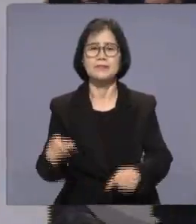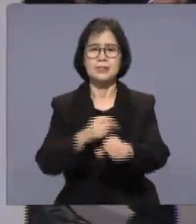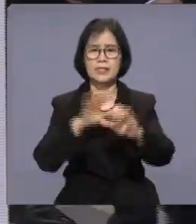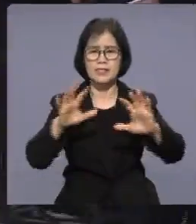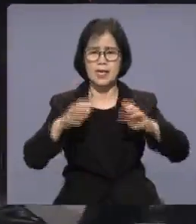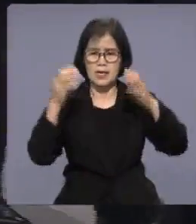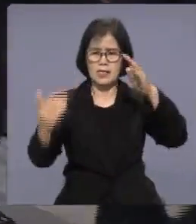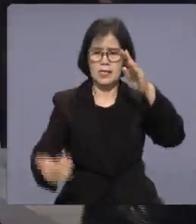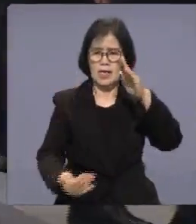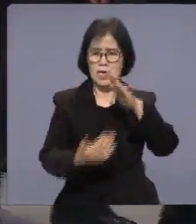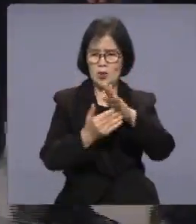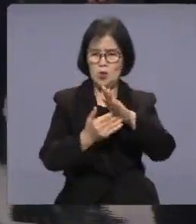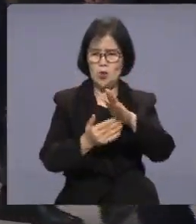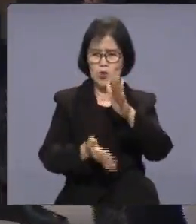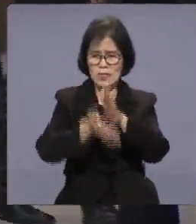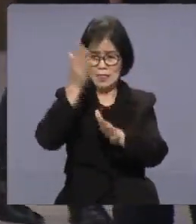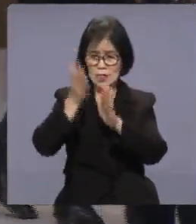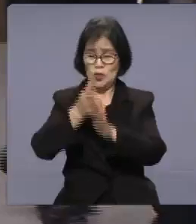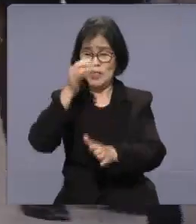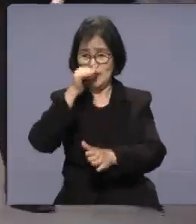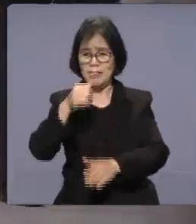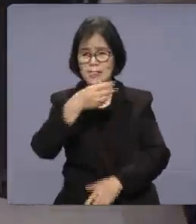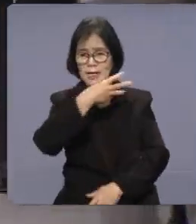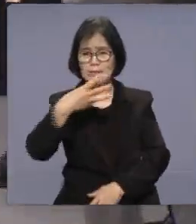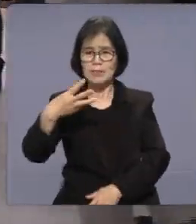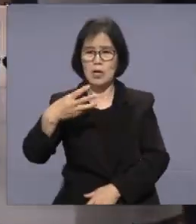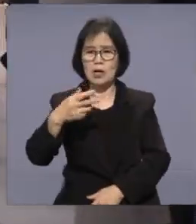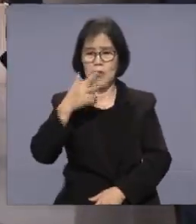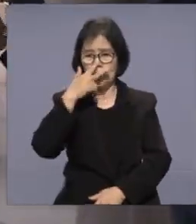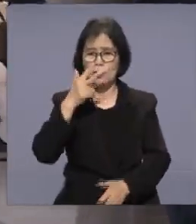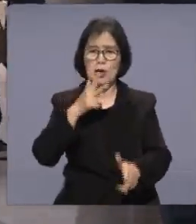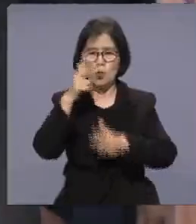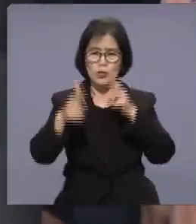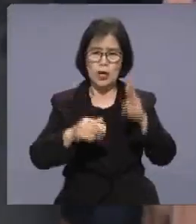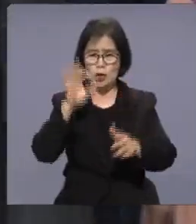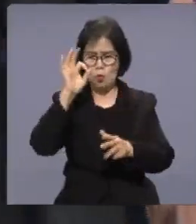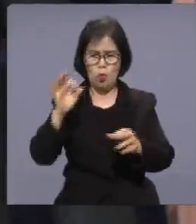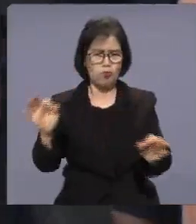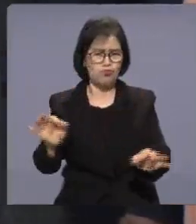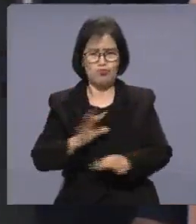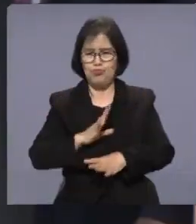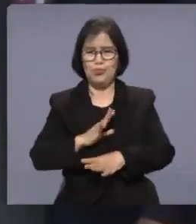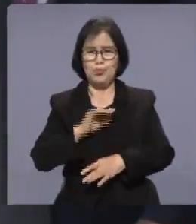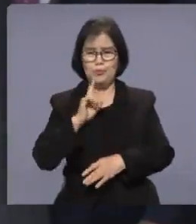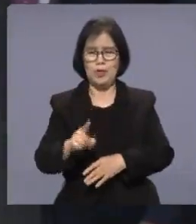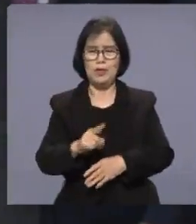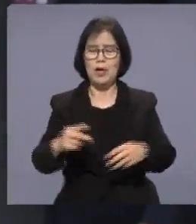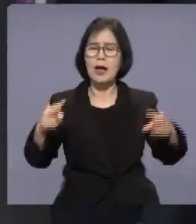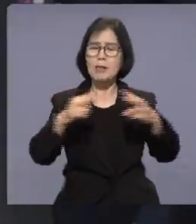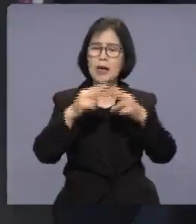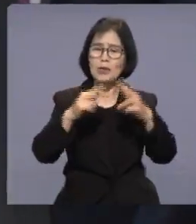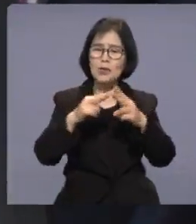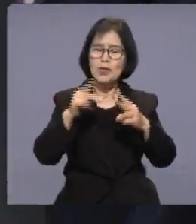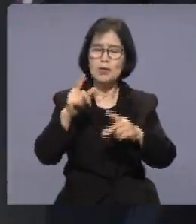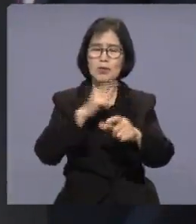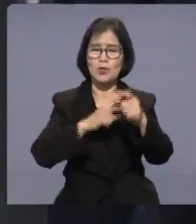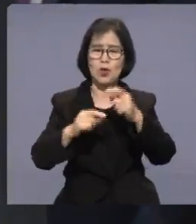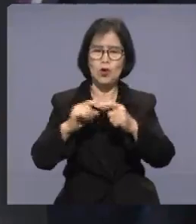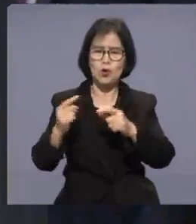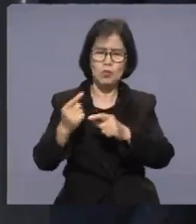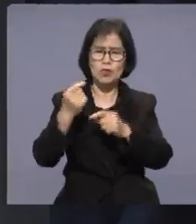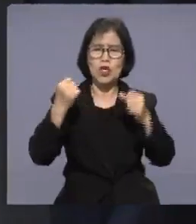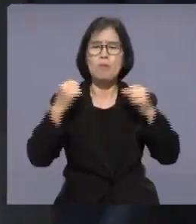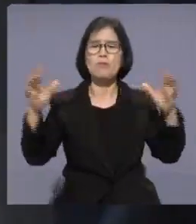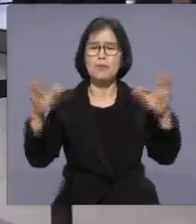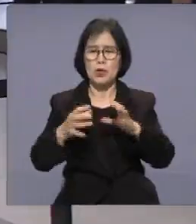세계 최고 수준의 시설을 갖춘 삼성 평택 공장을 보고 매우 놀랐다며 반도체 분야에서 더욱 높은